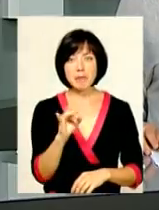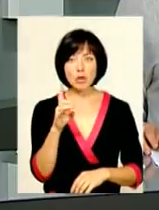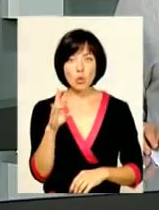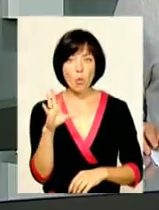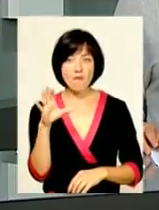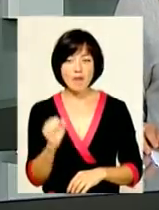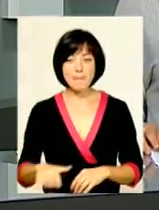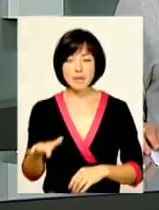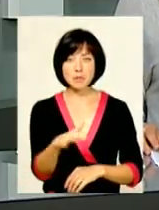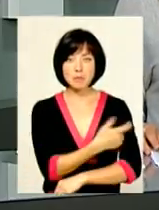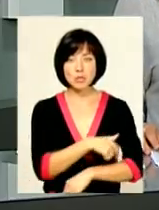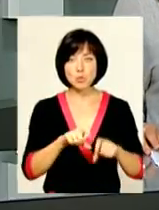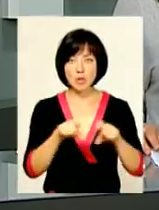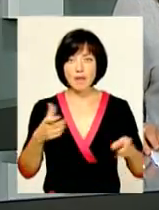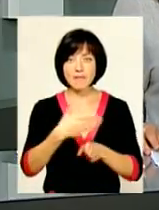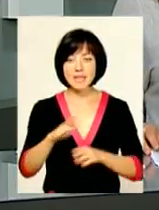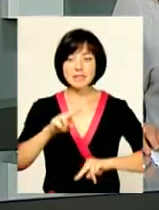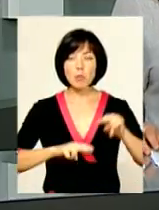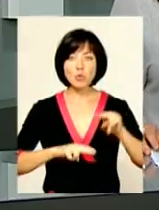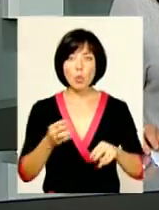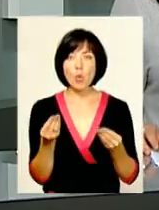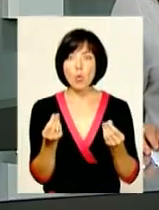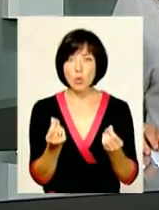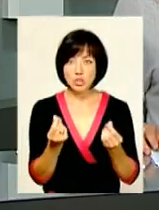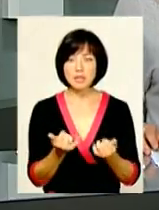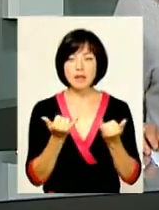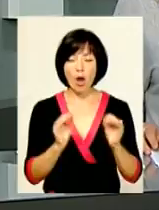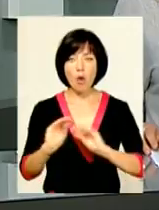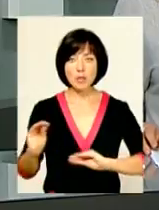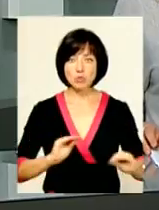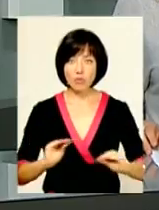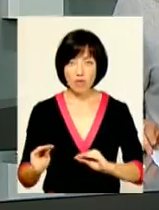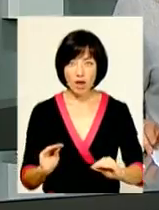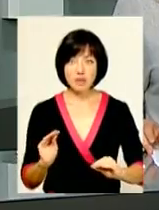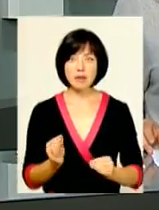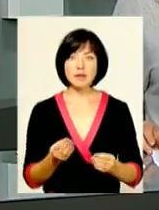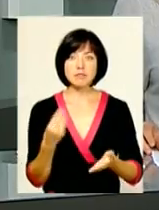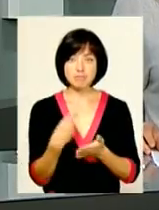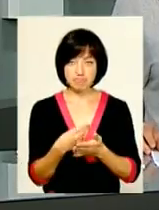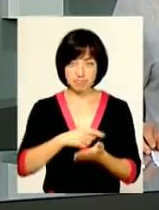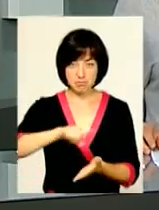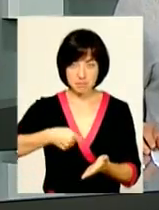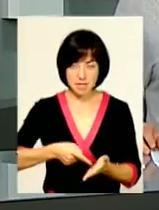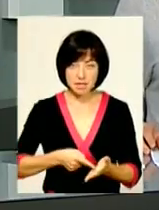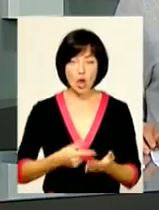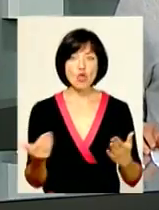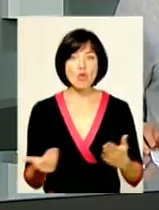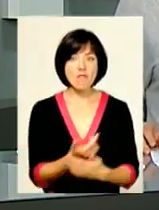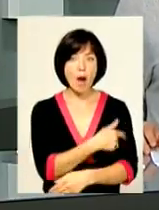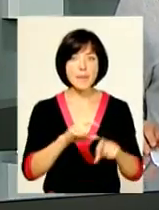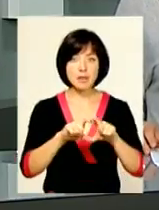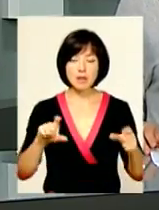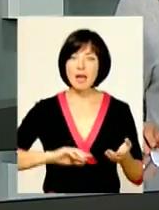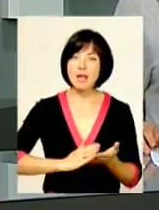для медичної установи виділив забудовник, а гроші для її облаштування надійшли з міського бюджету. Нова амбулаторія